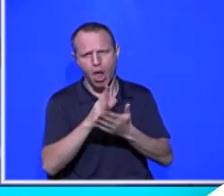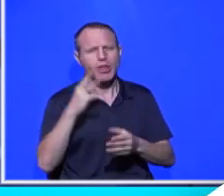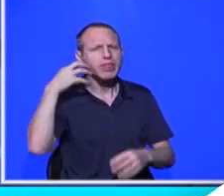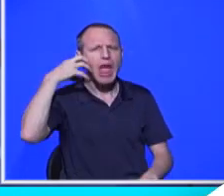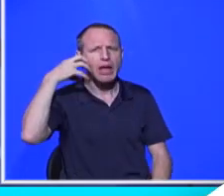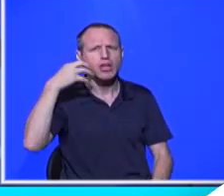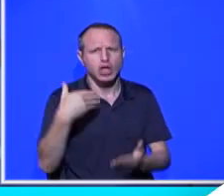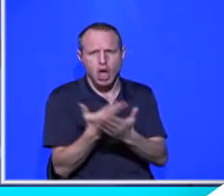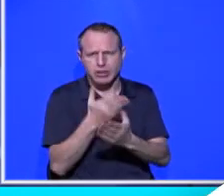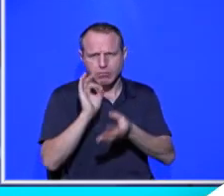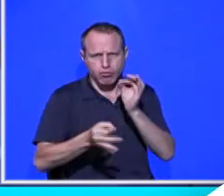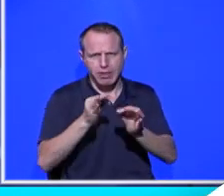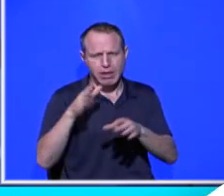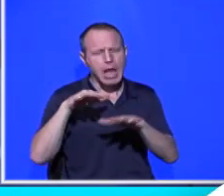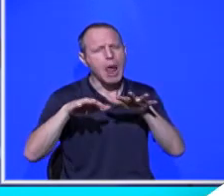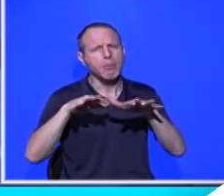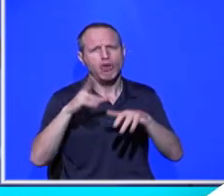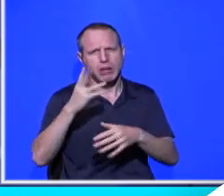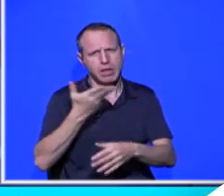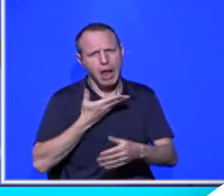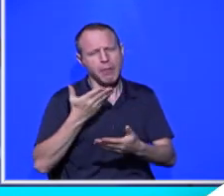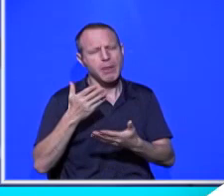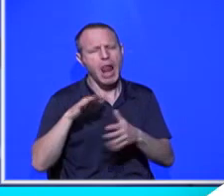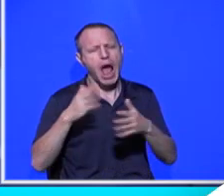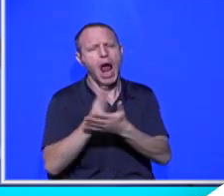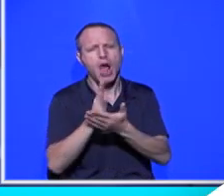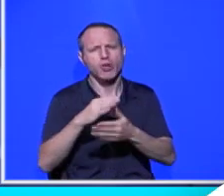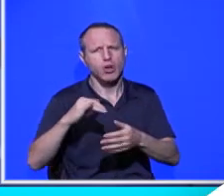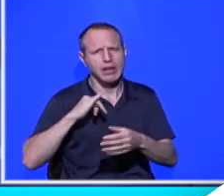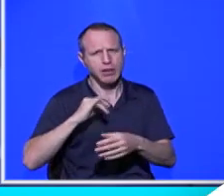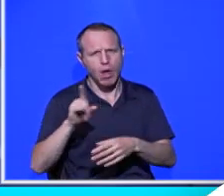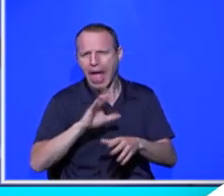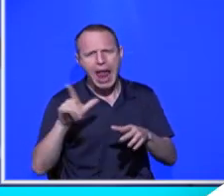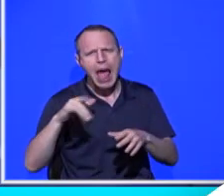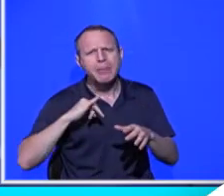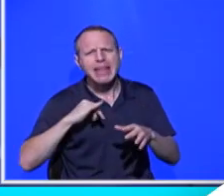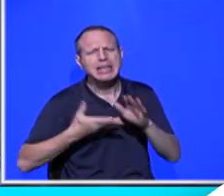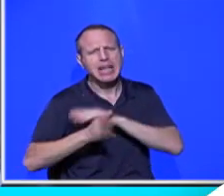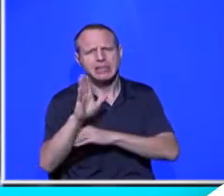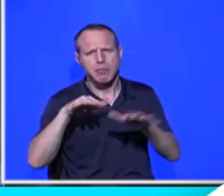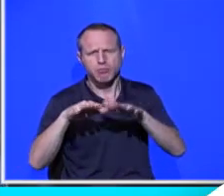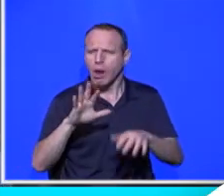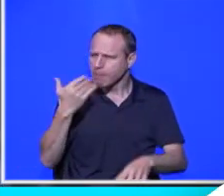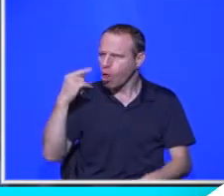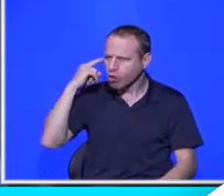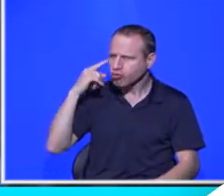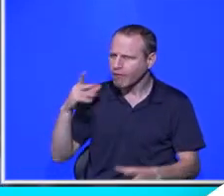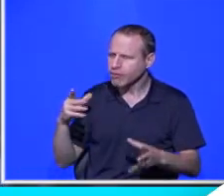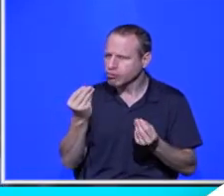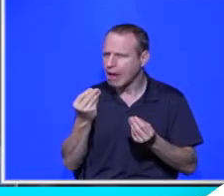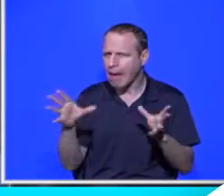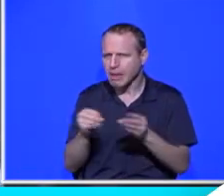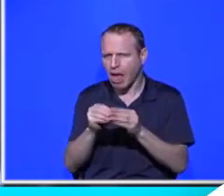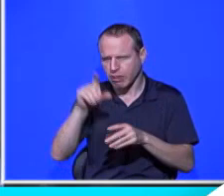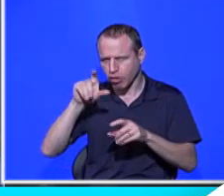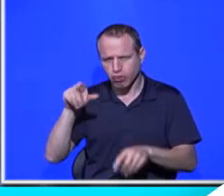דרי, היועץ המשפטי לממשלה צריך לקבל החלטות בעניינו. אין להם אינטרס לצאת מהממשלה. בוא נחשוב רגע שנייה ביחד, האנשים